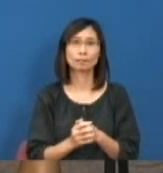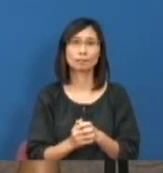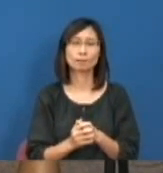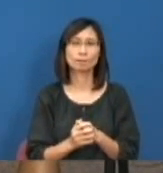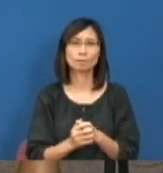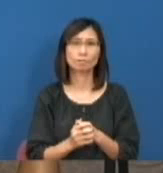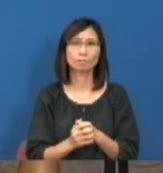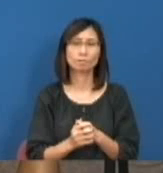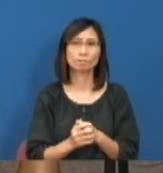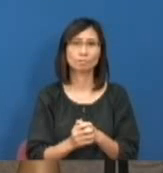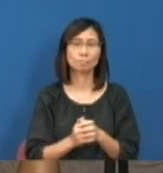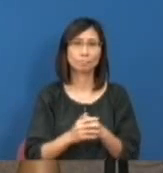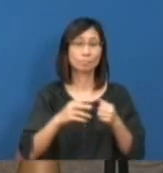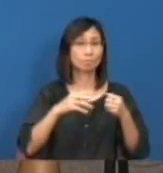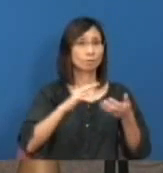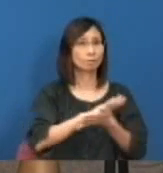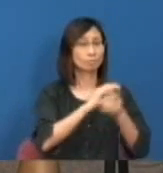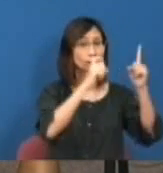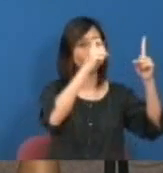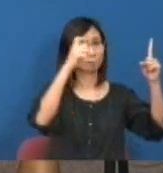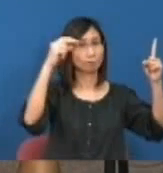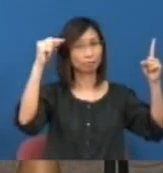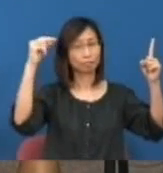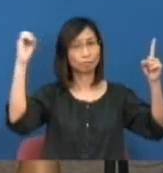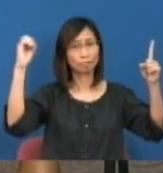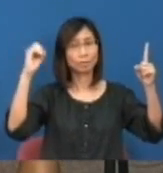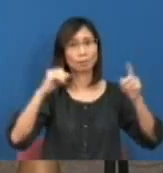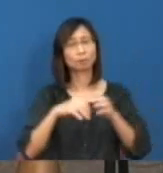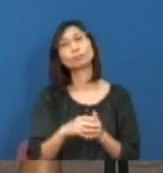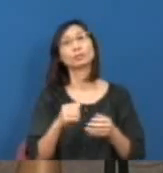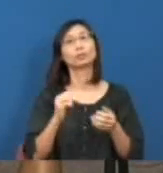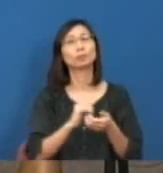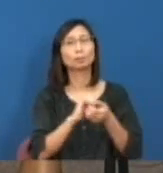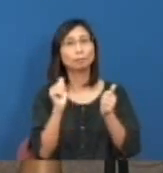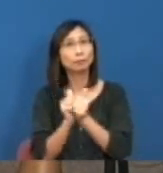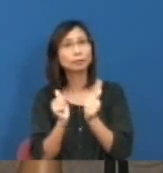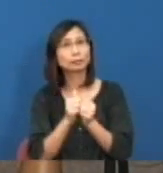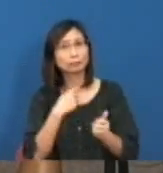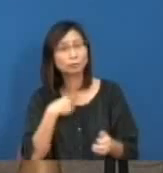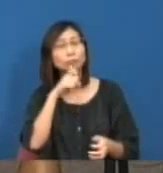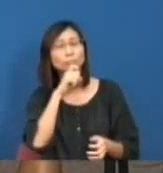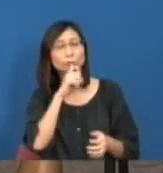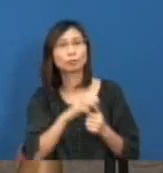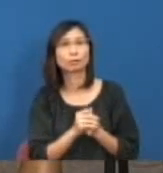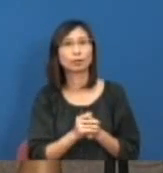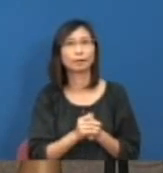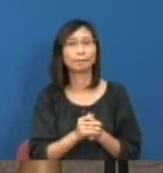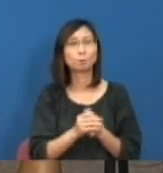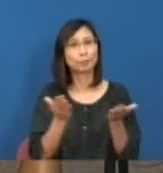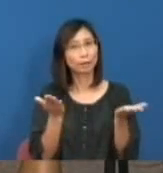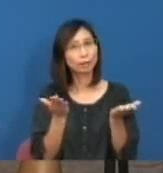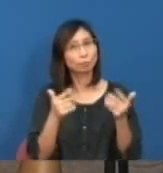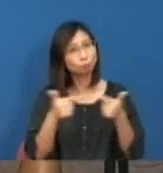由呢個七十年代改革開放之後要廣交朋友啦嘛，咁當然配合到即係施耀華同嗰陣時嘅活動